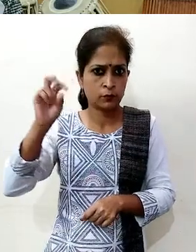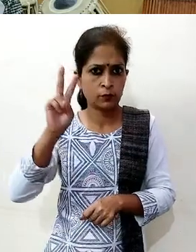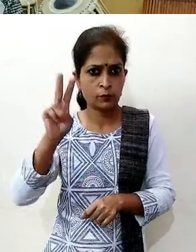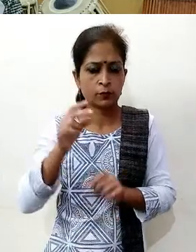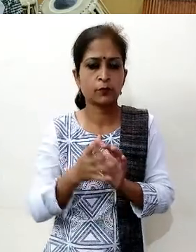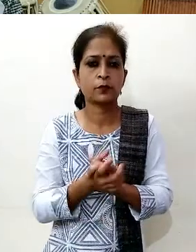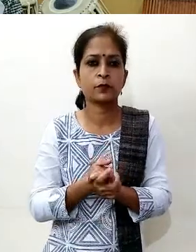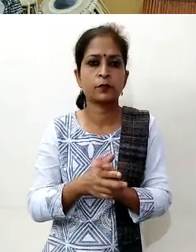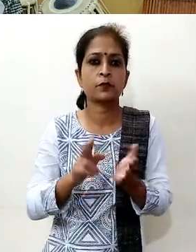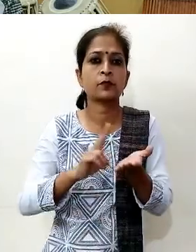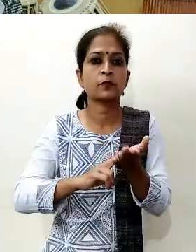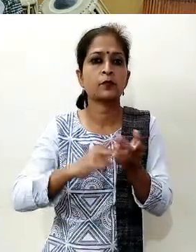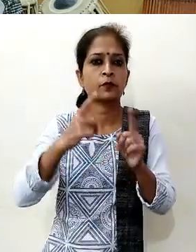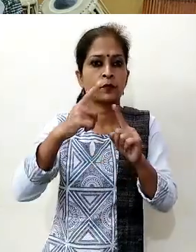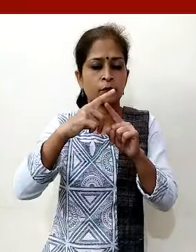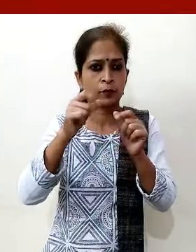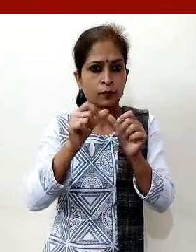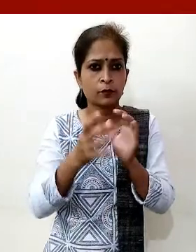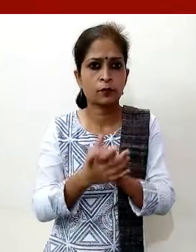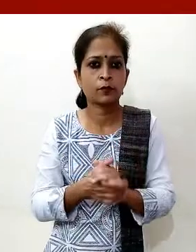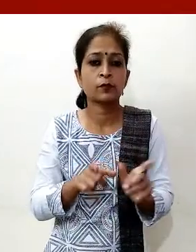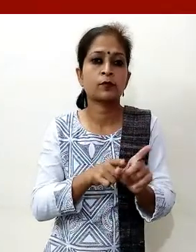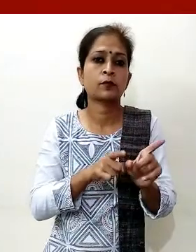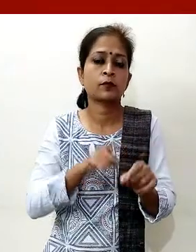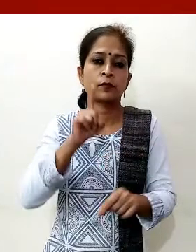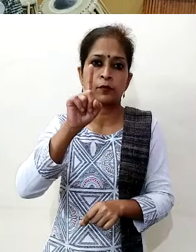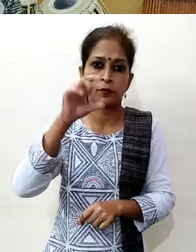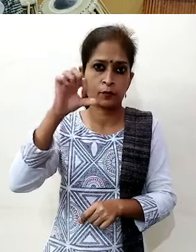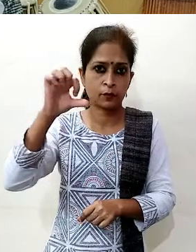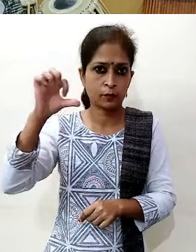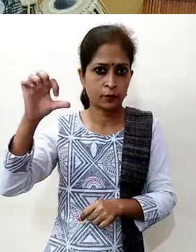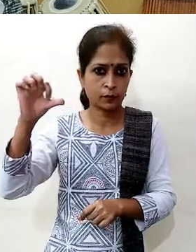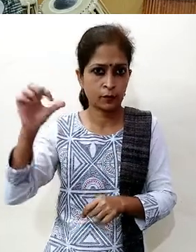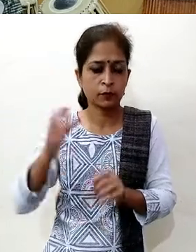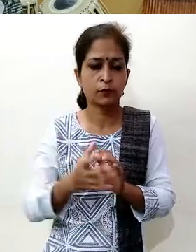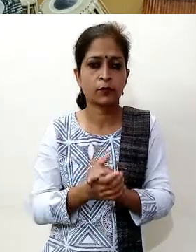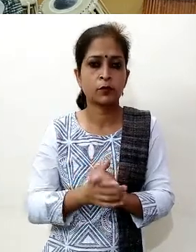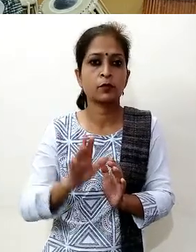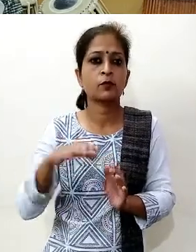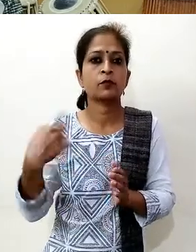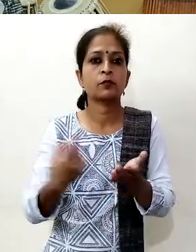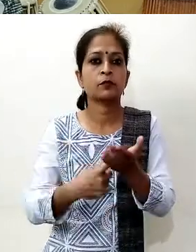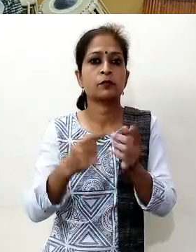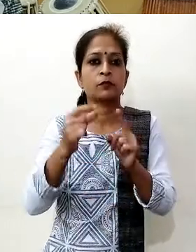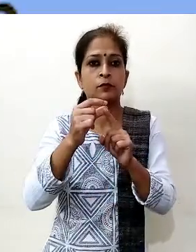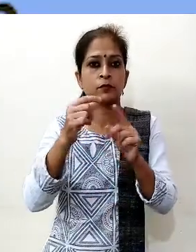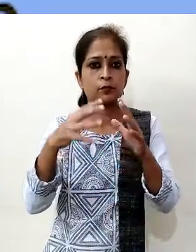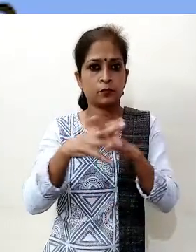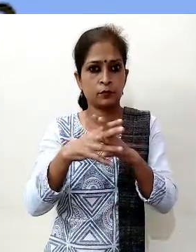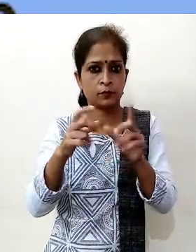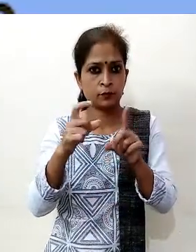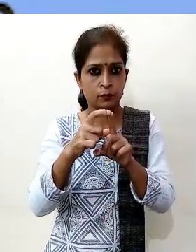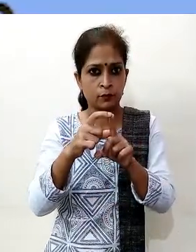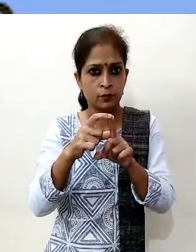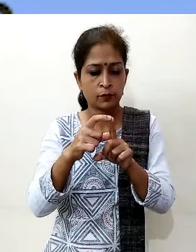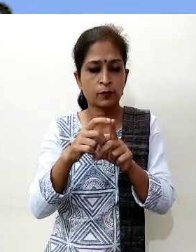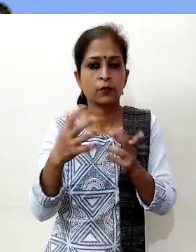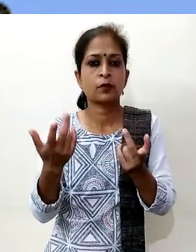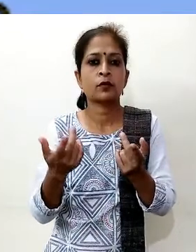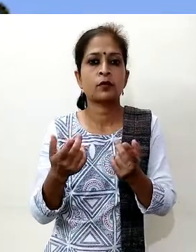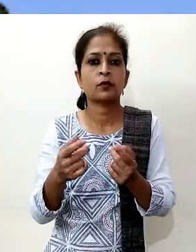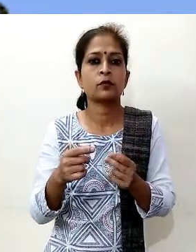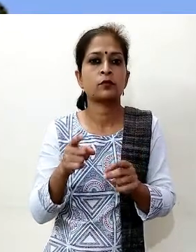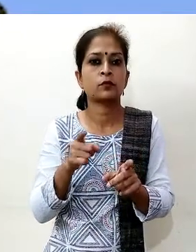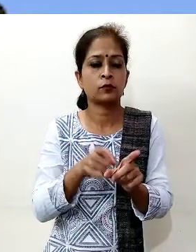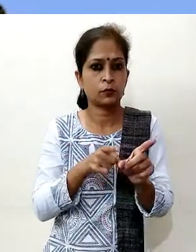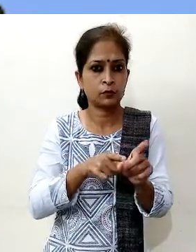नेशनल ट्रस्ट एक्ट 1999 और RPWD एक्ट 2016।